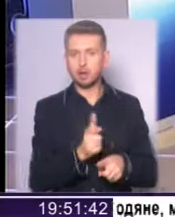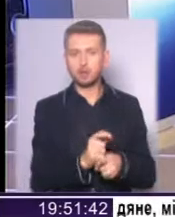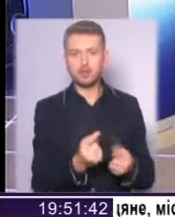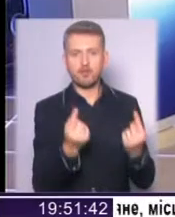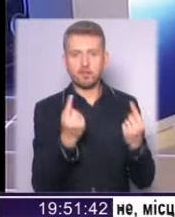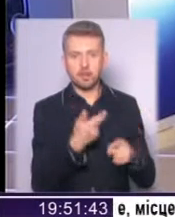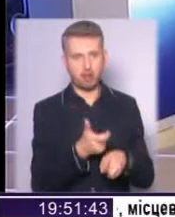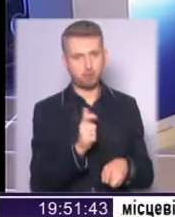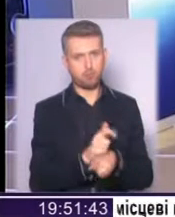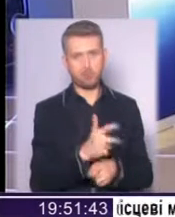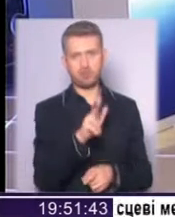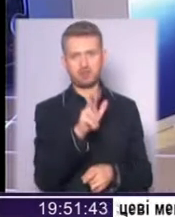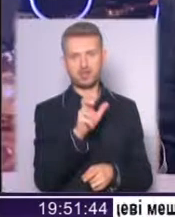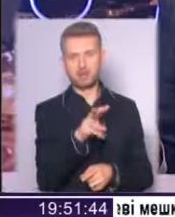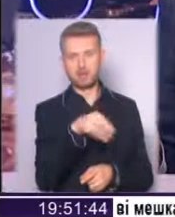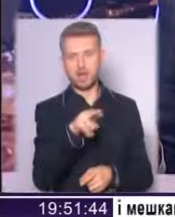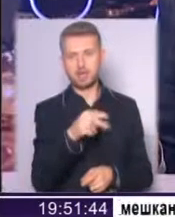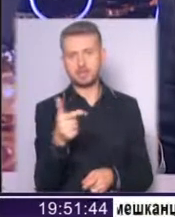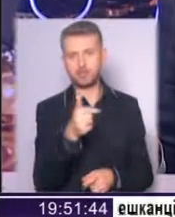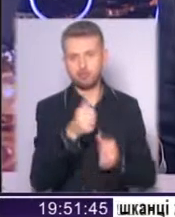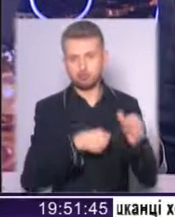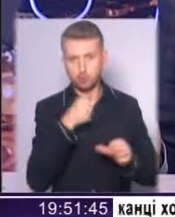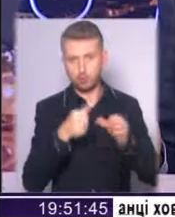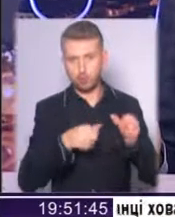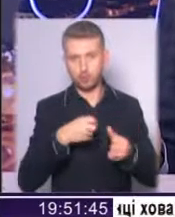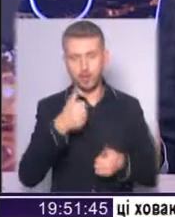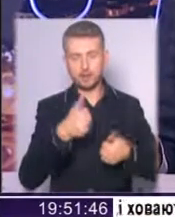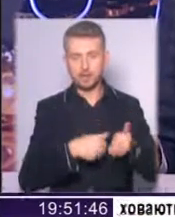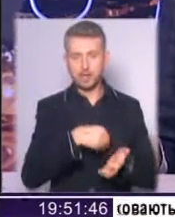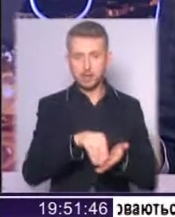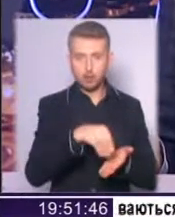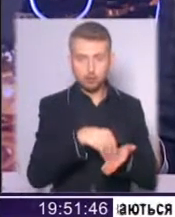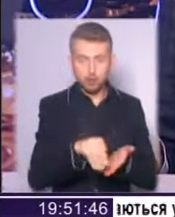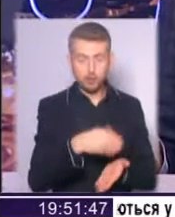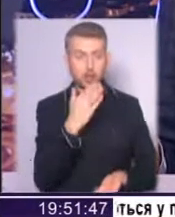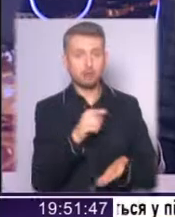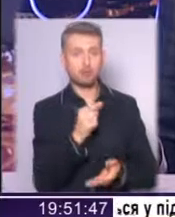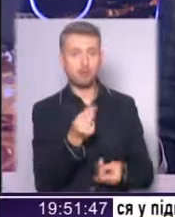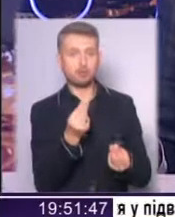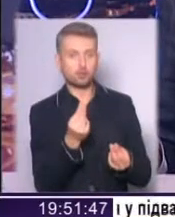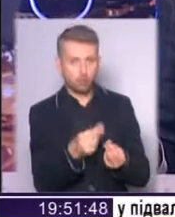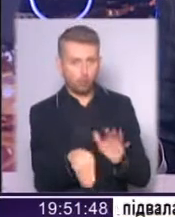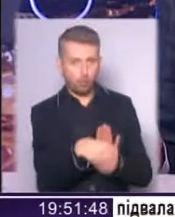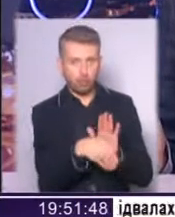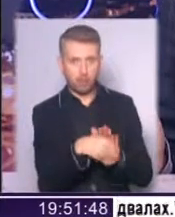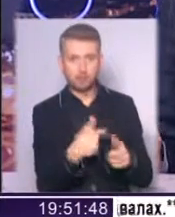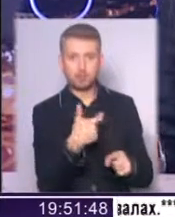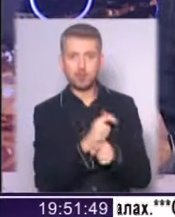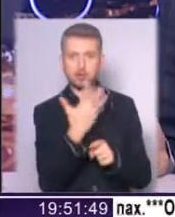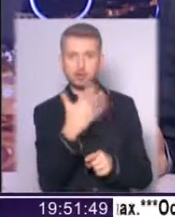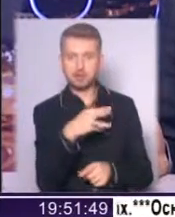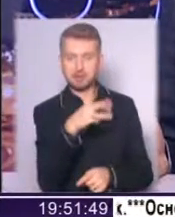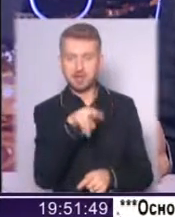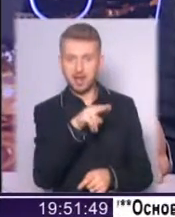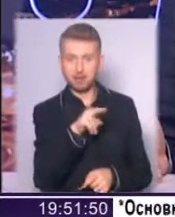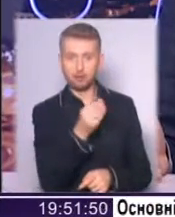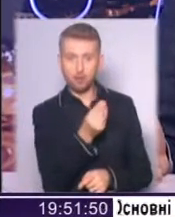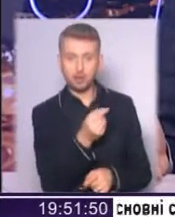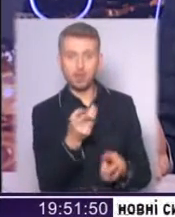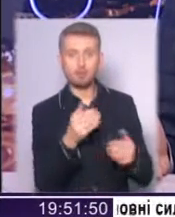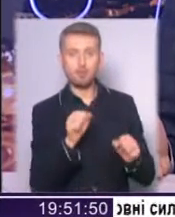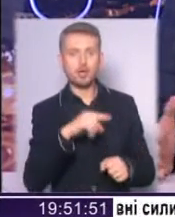автором ряду законопроектів про електронні закупівлі, щоб які дають прозорість, ми знаємо цю тему, і ще попрацював в Комітеті економічної політики. Це